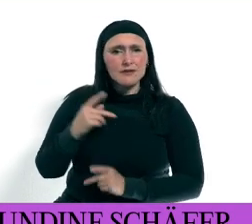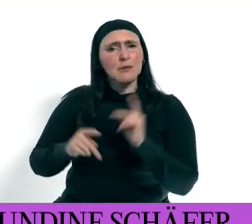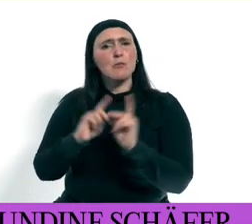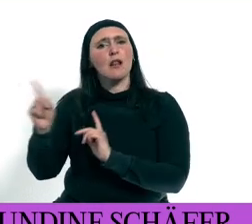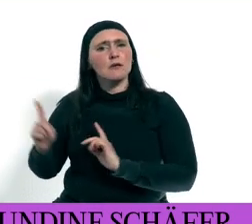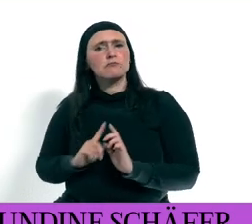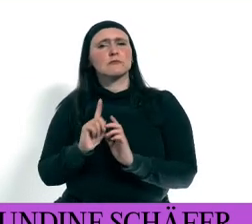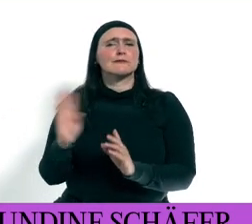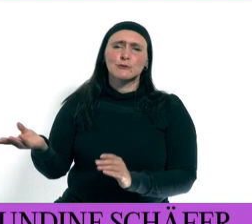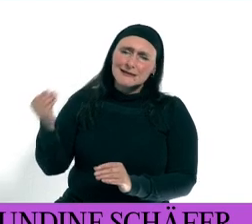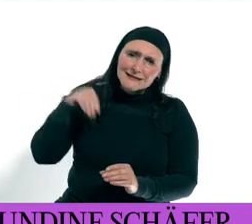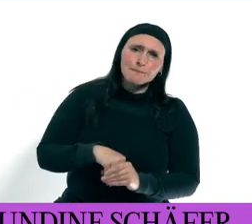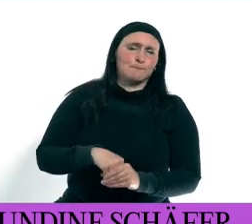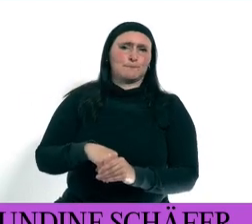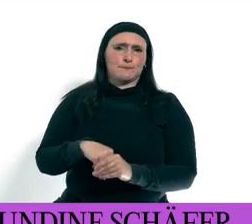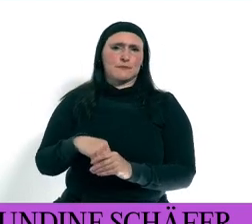was